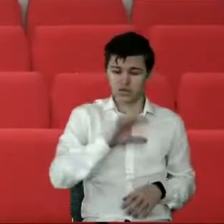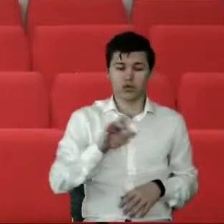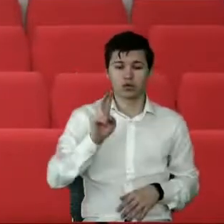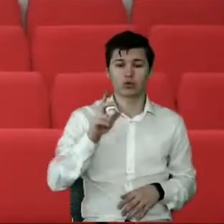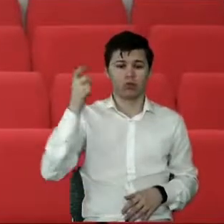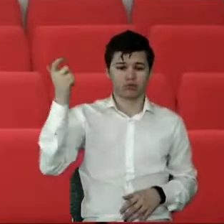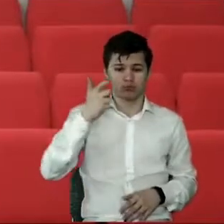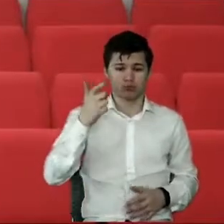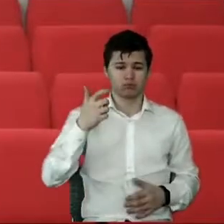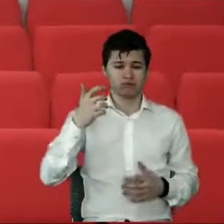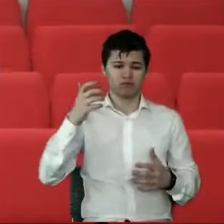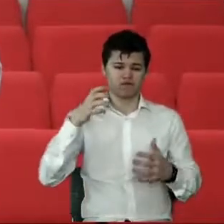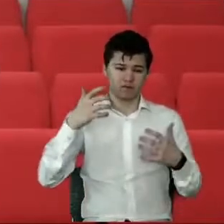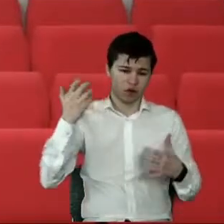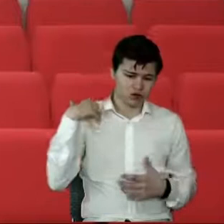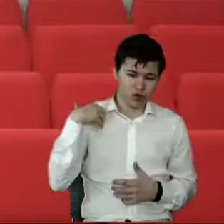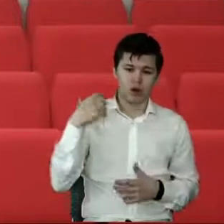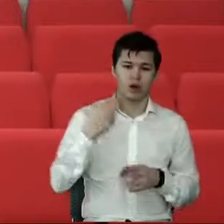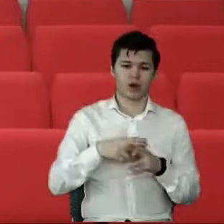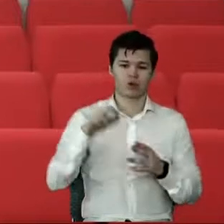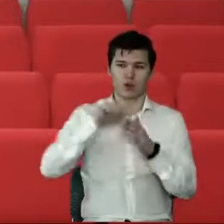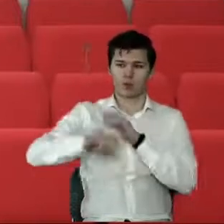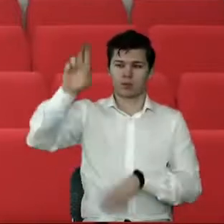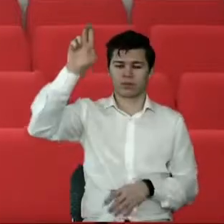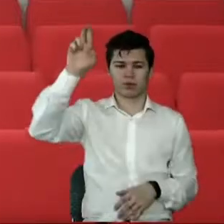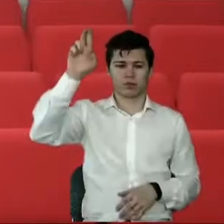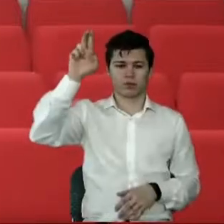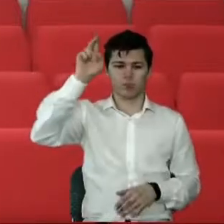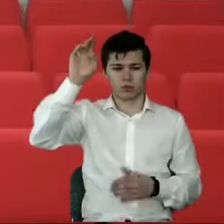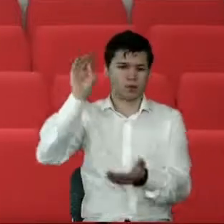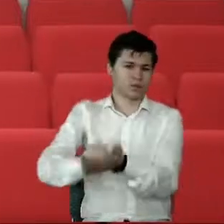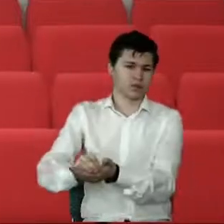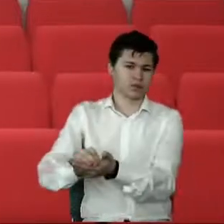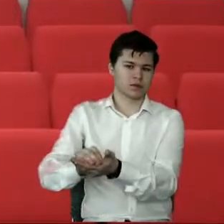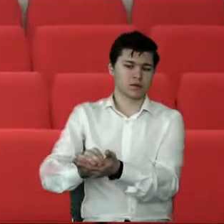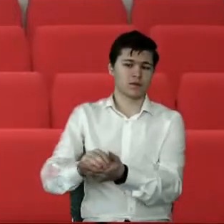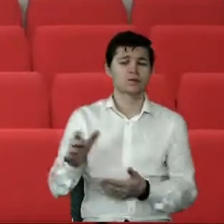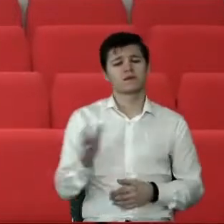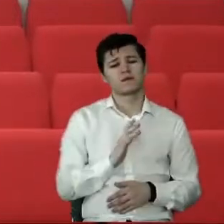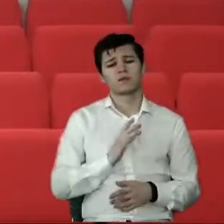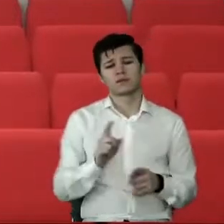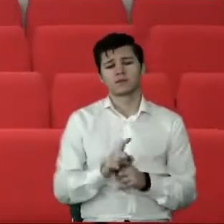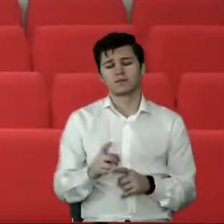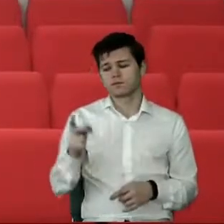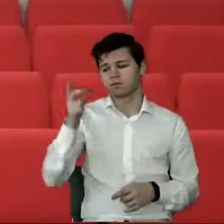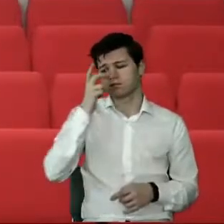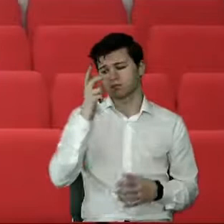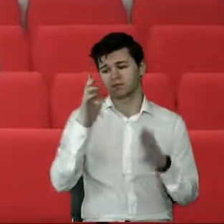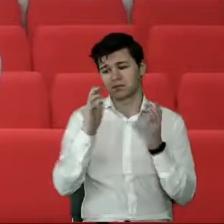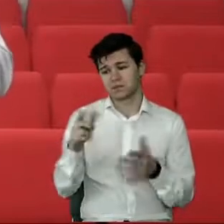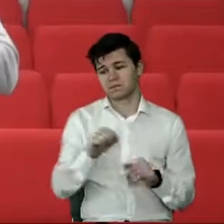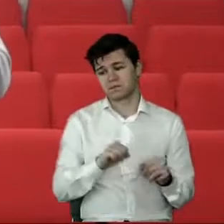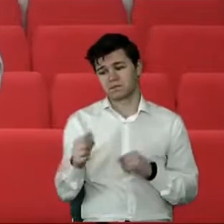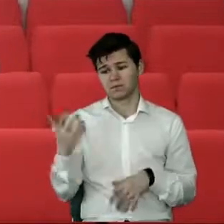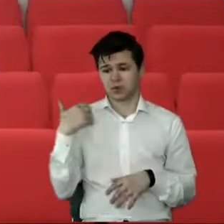установлены». Существующие же власти от Бога установлены. И бывает, ты смотришь в этот мир, бывает, ты смотришь на управление,